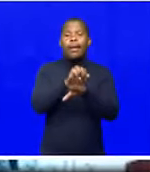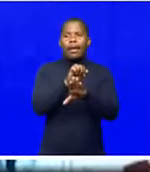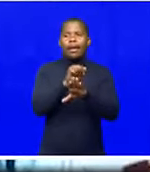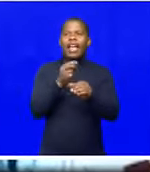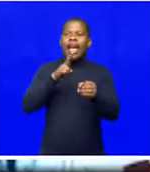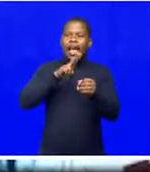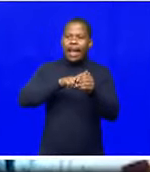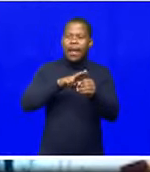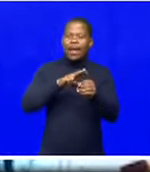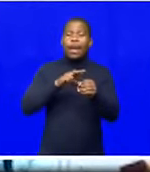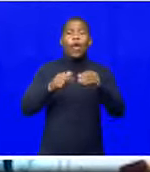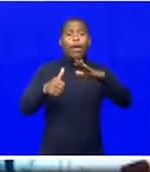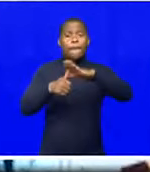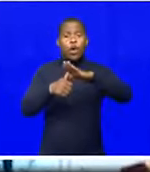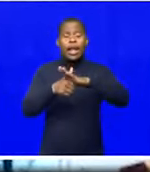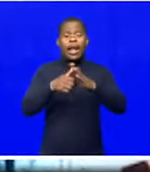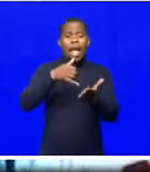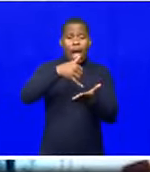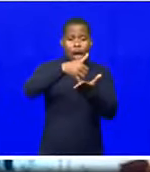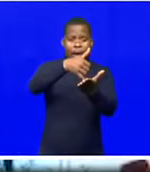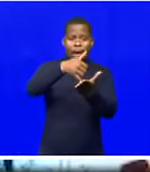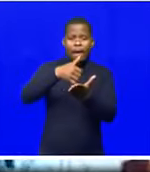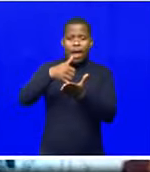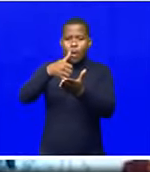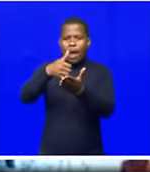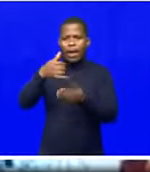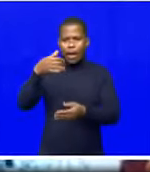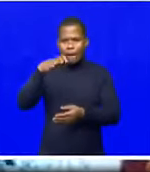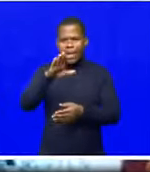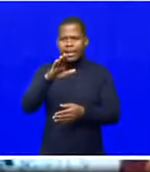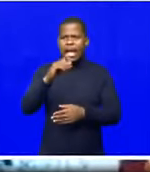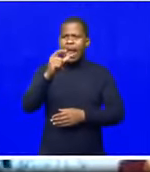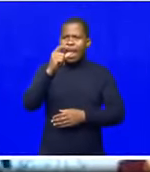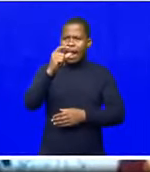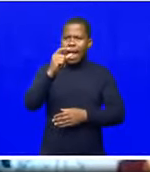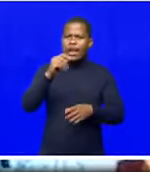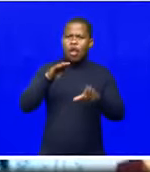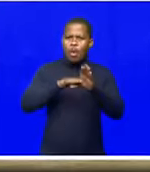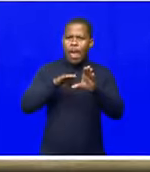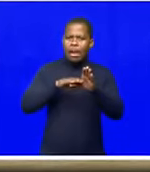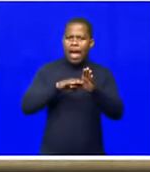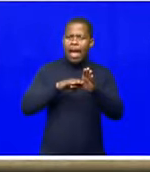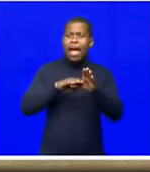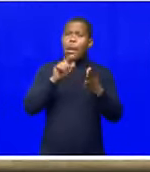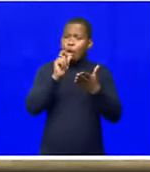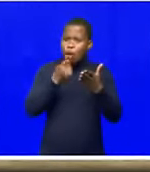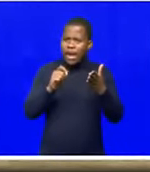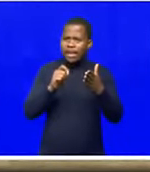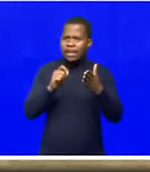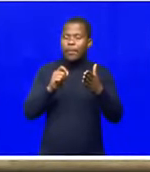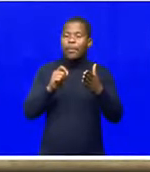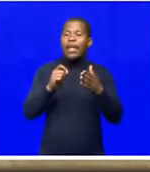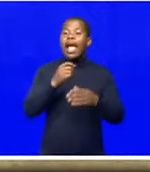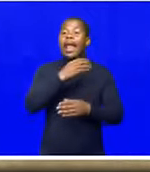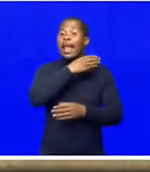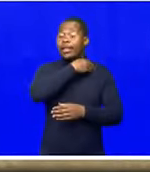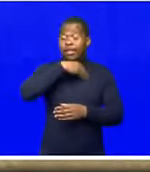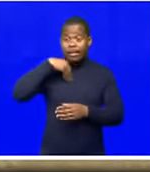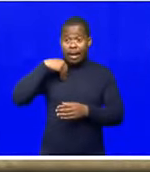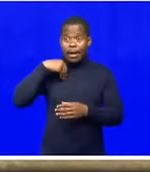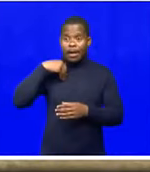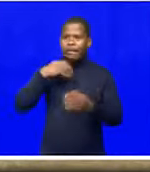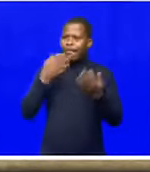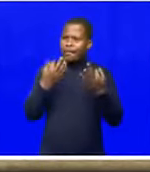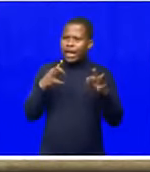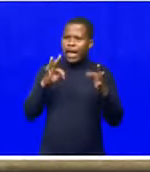lesibhali ngabona. For now mawena i-membership card uthola i-t-shirt yamala. Licembu leVovovo linyukele esigabeni